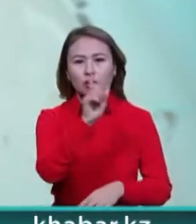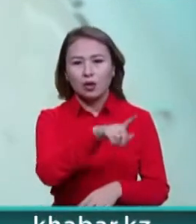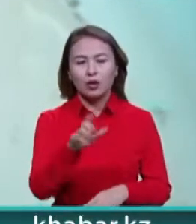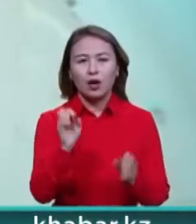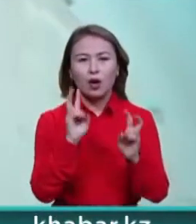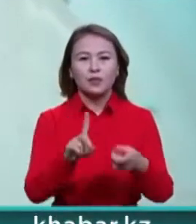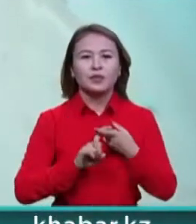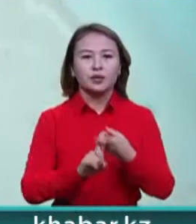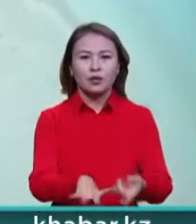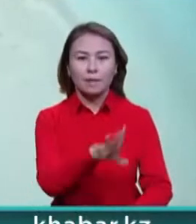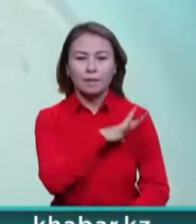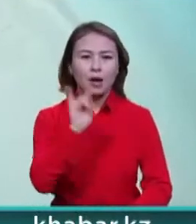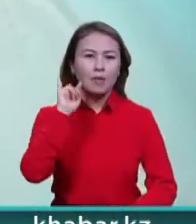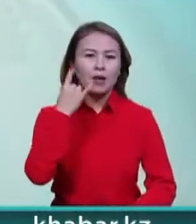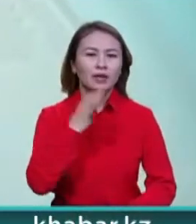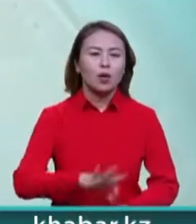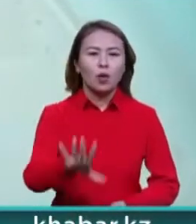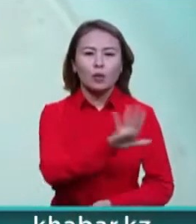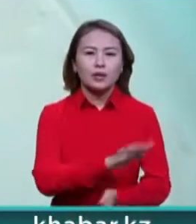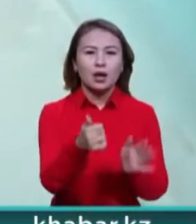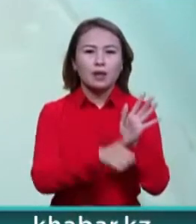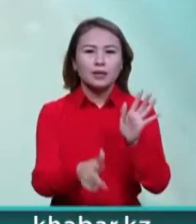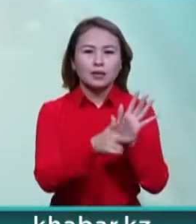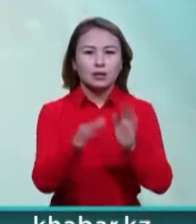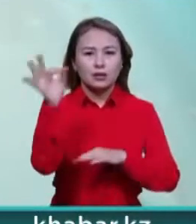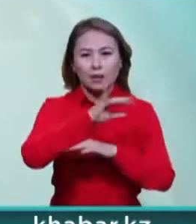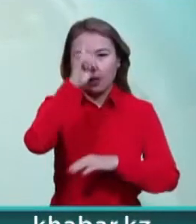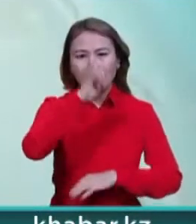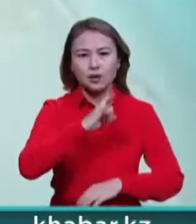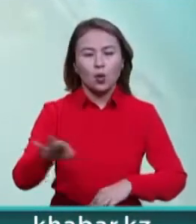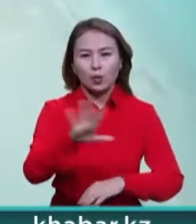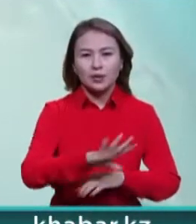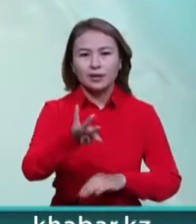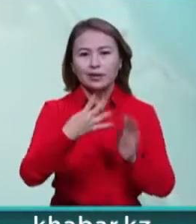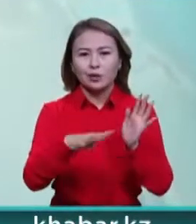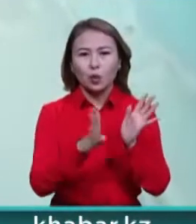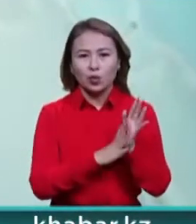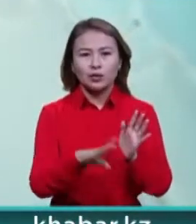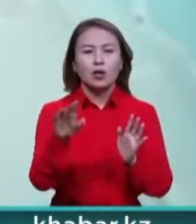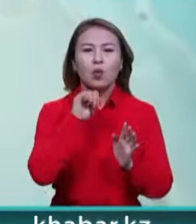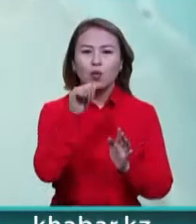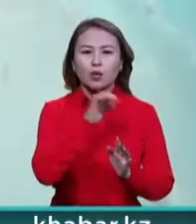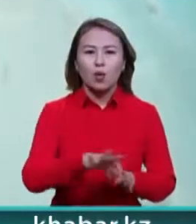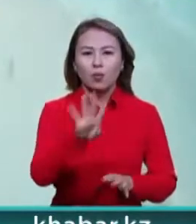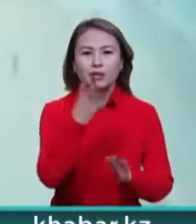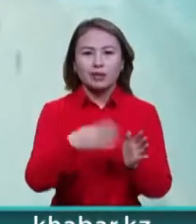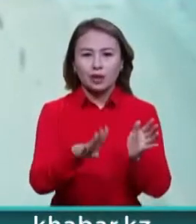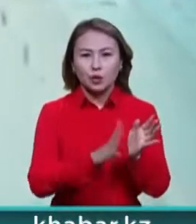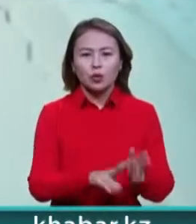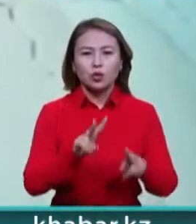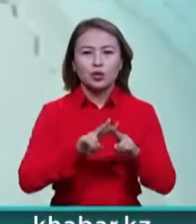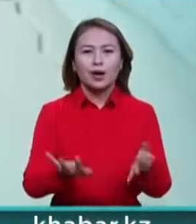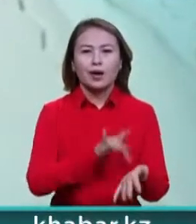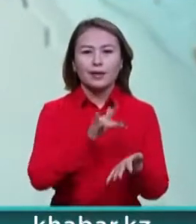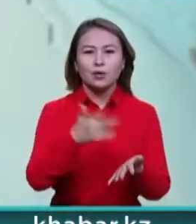өңірде 250 адам қауіпті вирусты жұқтырған. Павлодар облысында 68, Батыс Қазақстан облысында 49, Қостанай